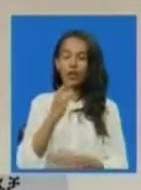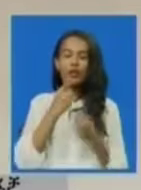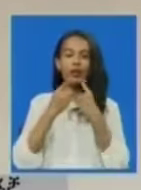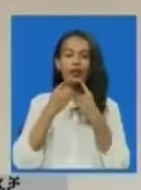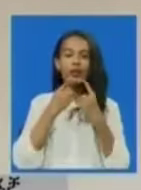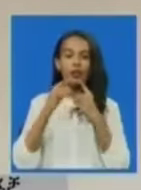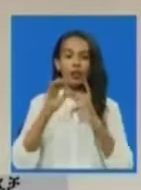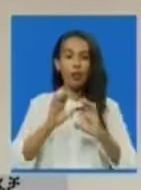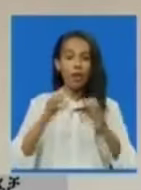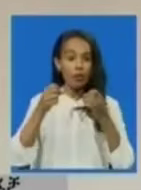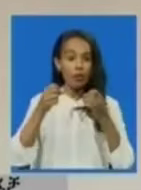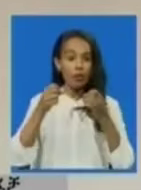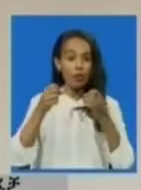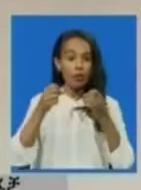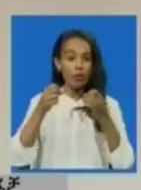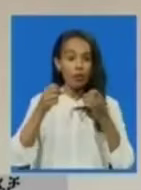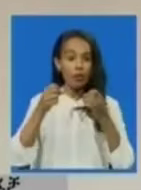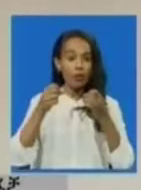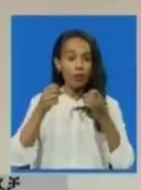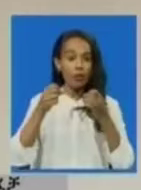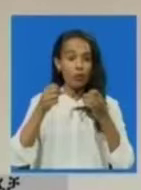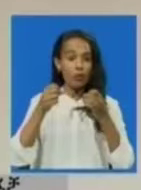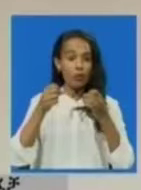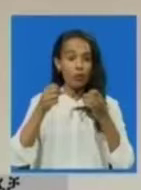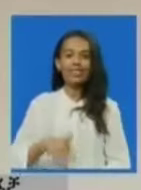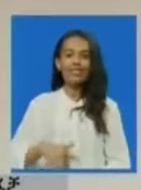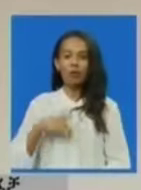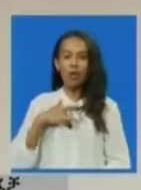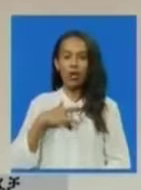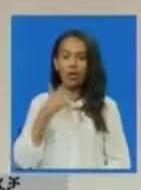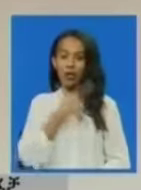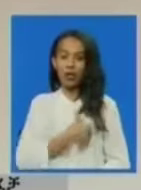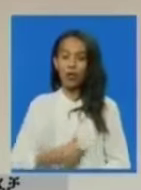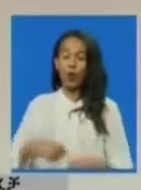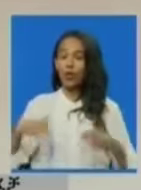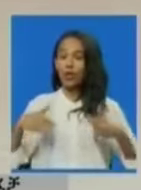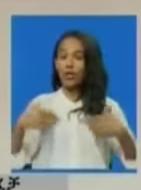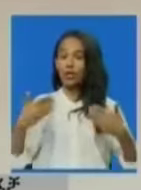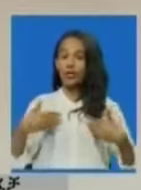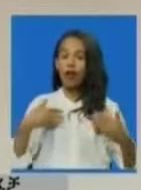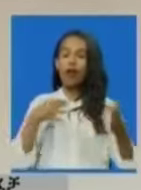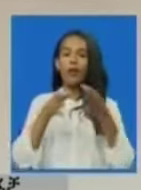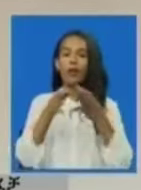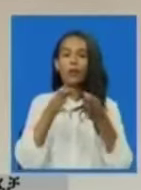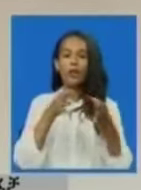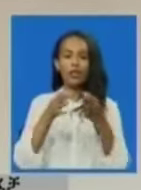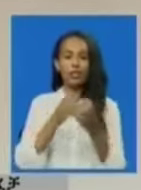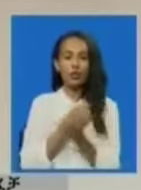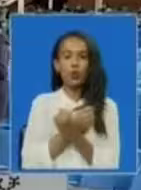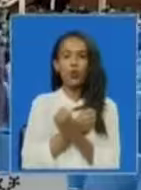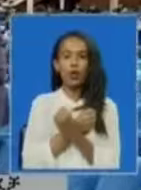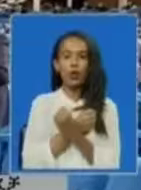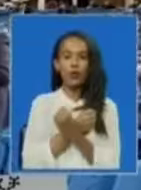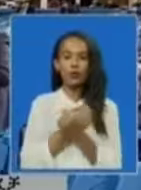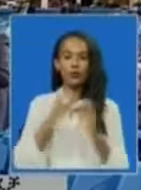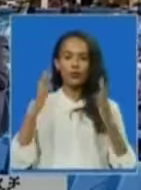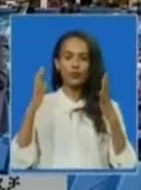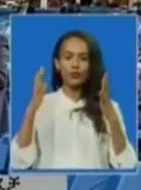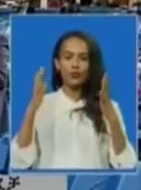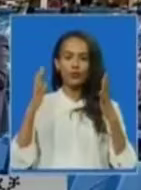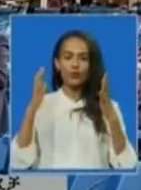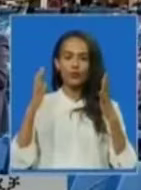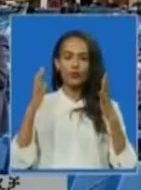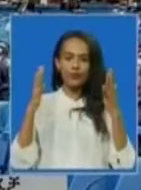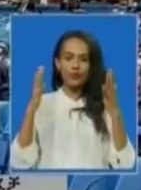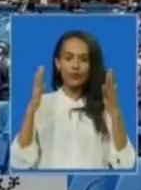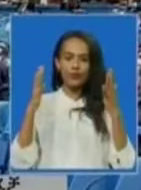በሀገራቸው ጉዳይ ተሳታፊ እንዲሆኑ በማድረግ ውጤታማ የዜጋ ተኮር ዲፕሎማሲ ስራ ተሰርቷልን ብለዋል በንግግራቸው። ኮሮናን በመከላከል